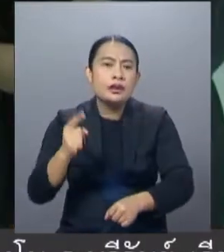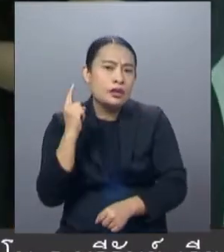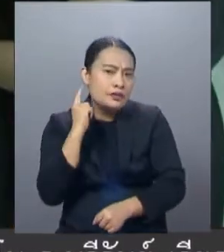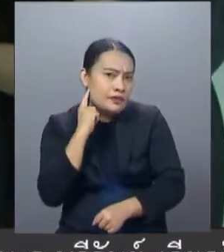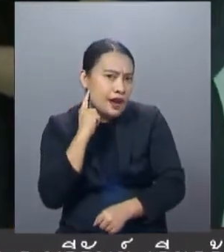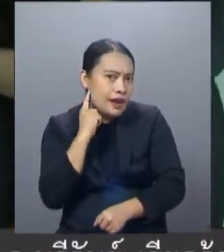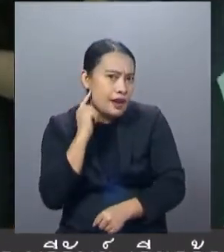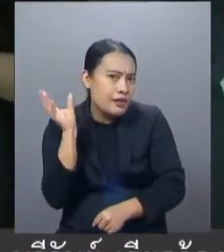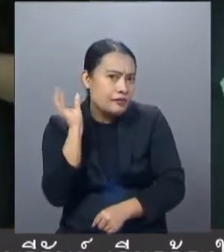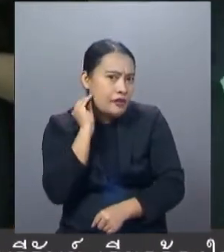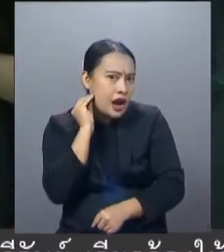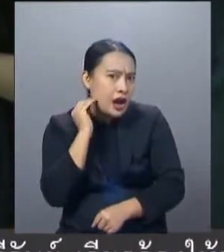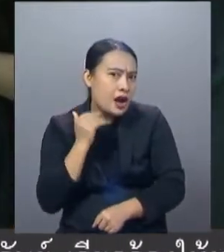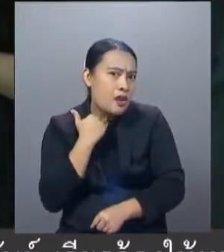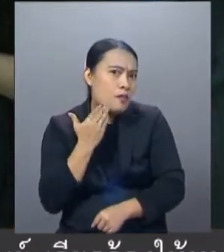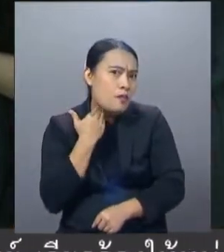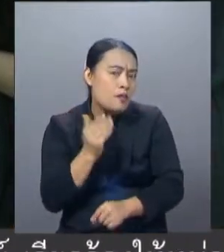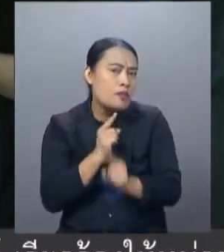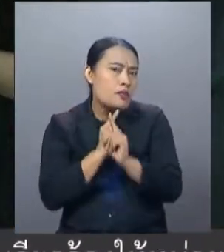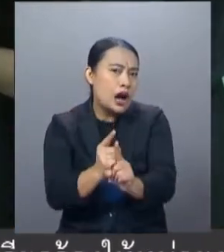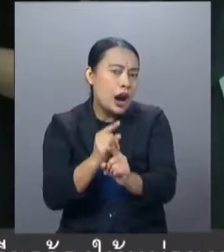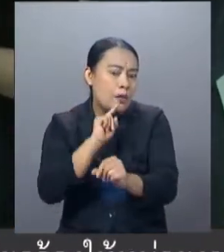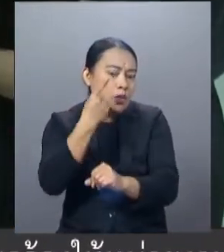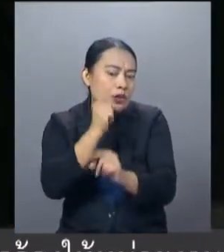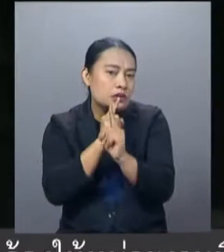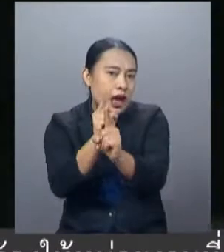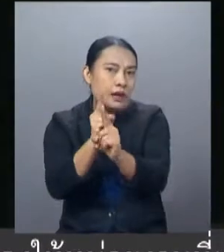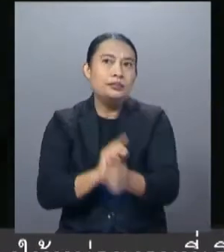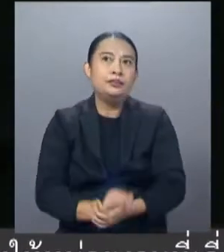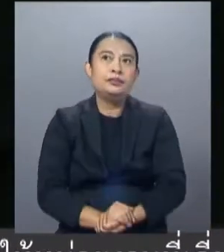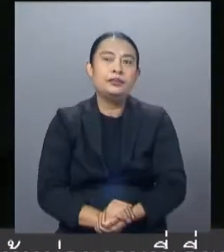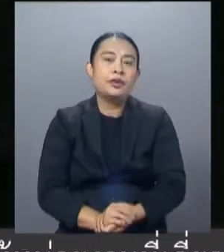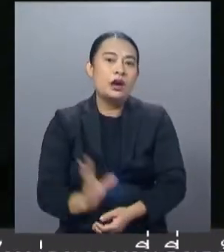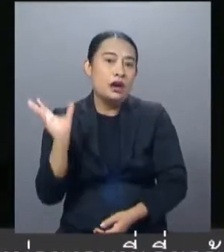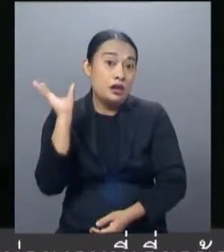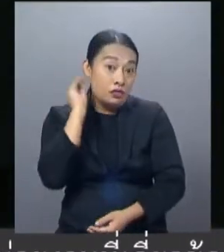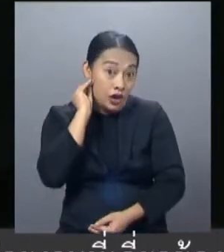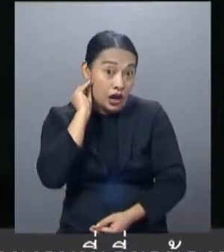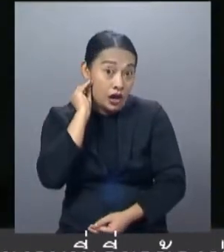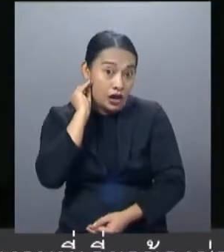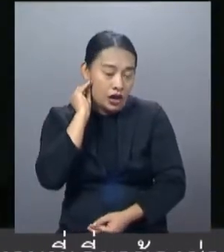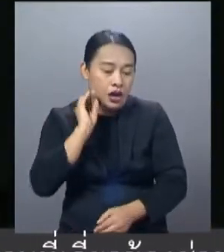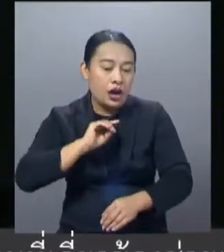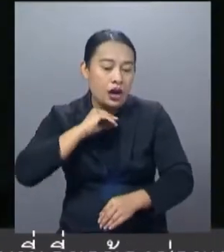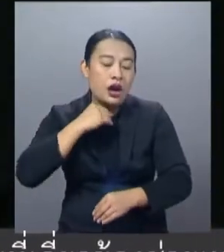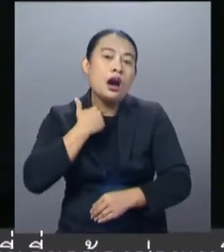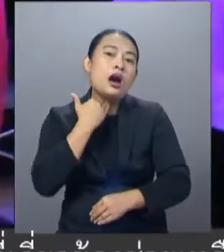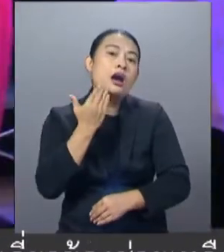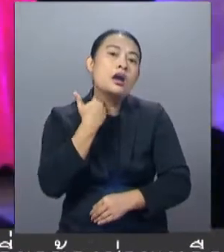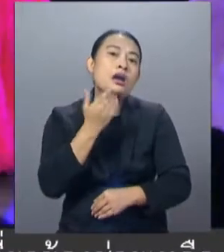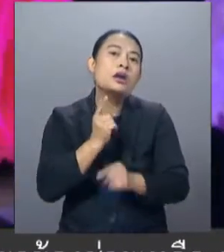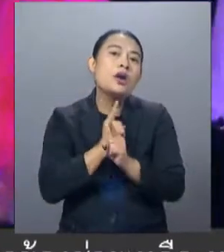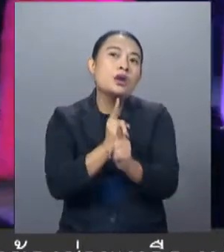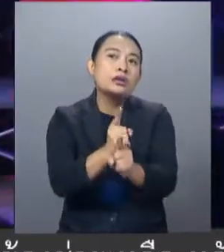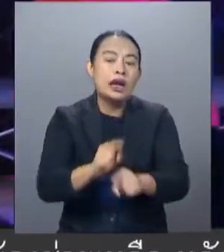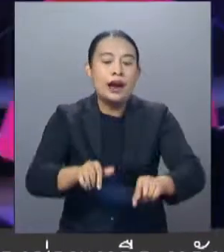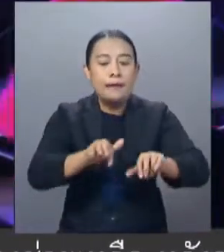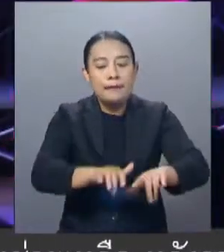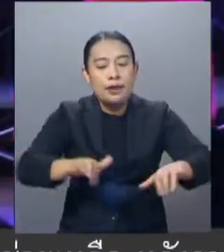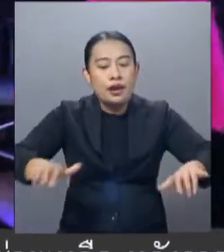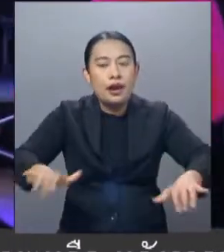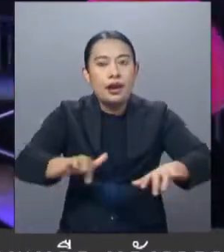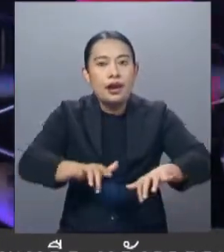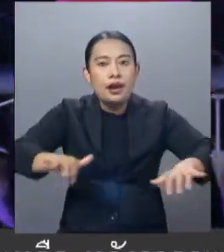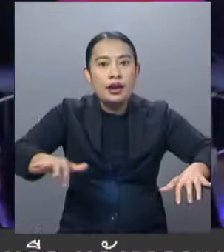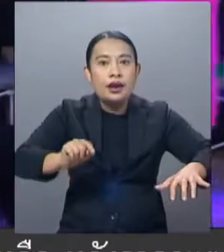เพราะนั้นเวลาเขาเรียนเพลงก็คือฟังเราร้องฟังเป็นโนแล้วเขาก็ร้องตาม คนมีความสุขในท้ายสุ